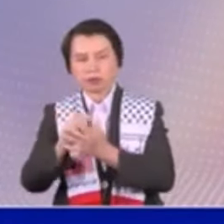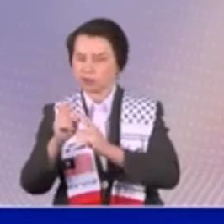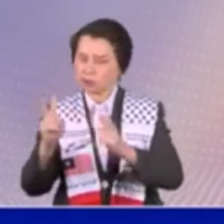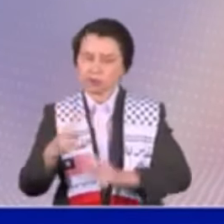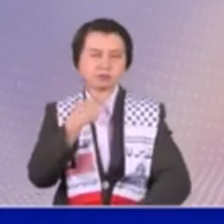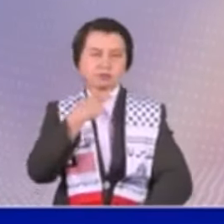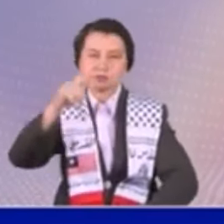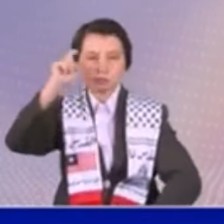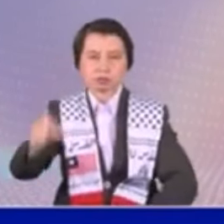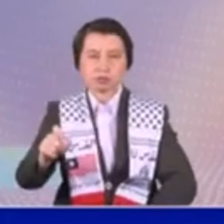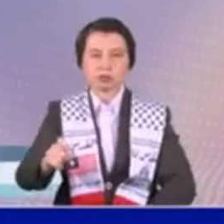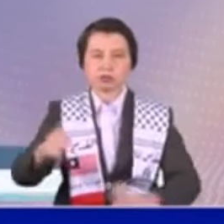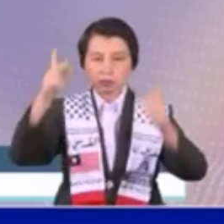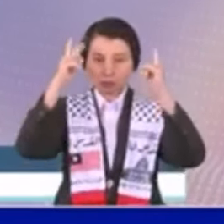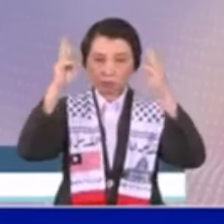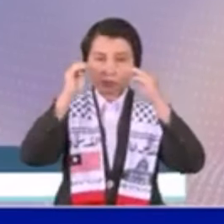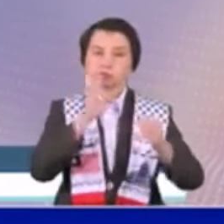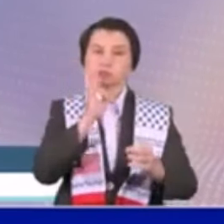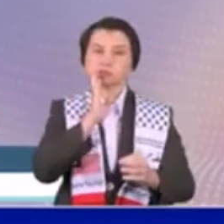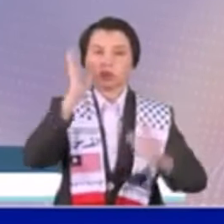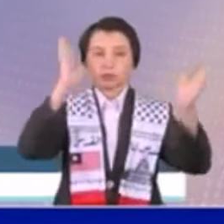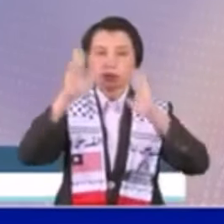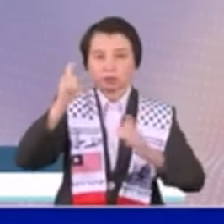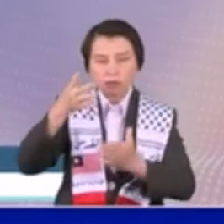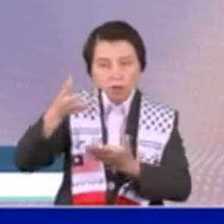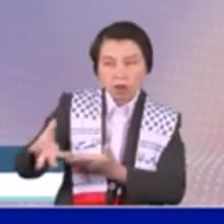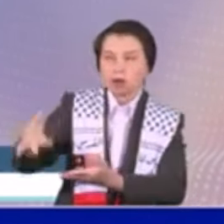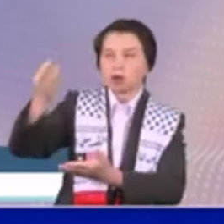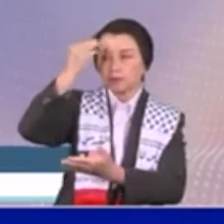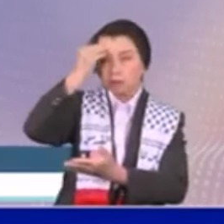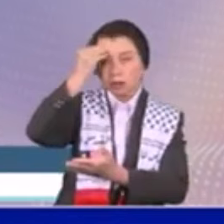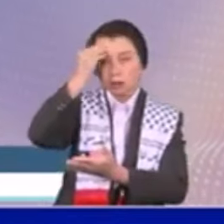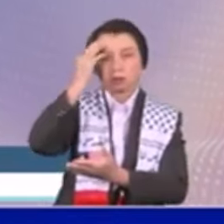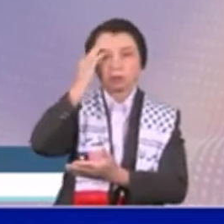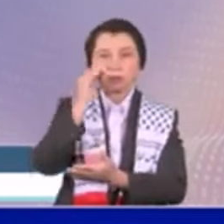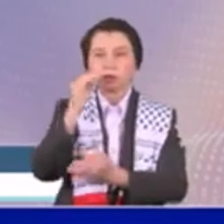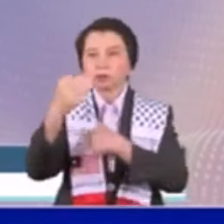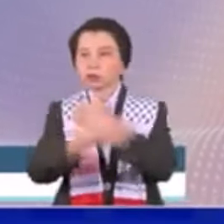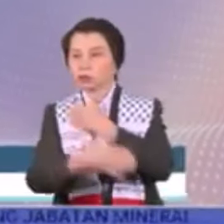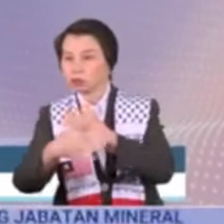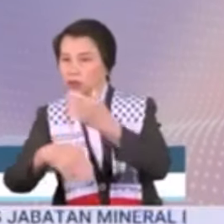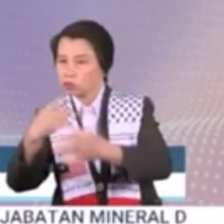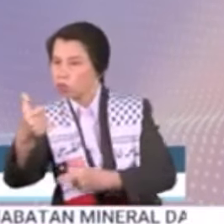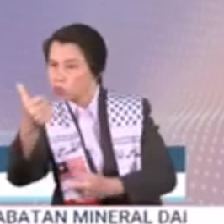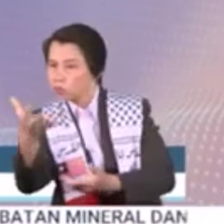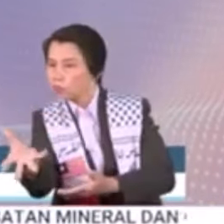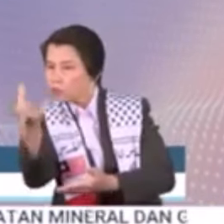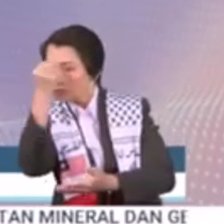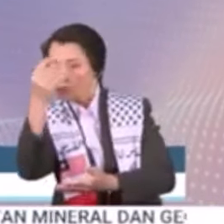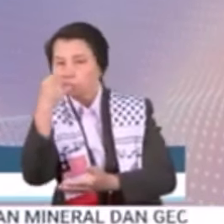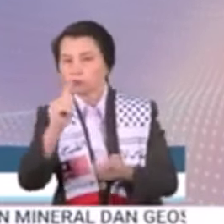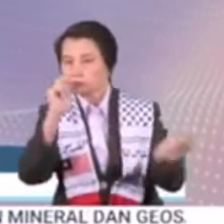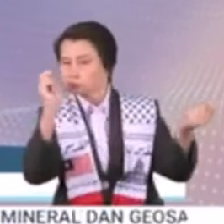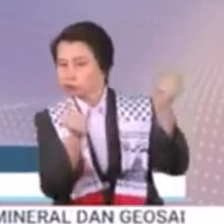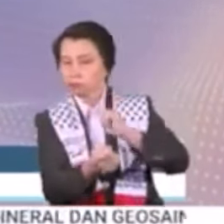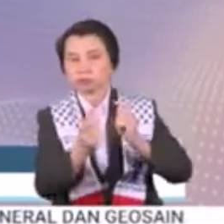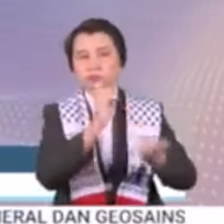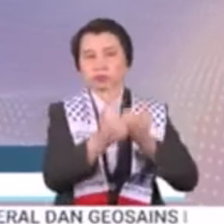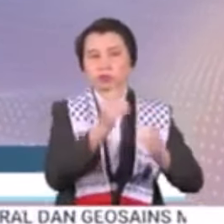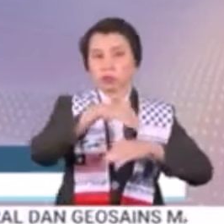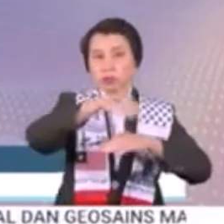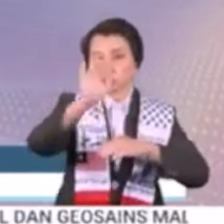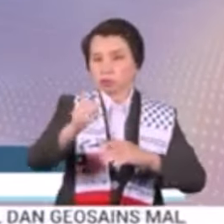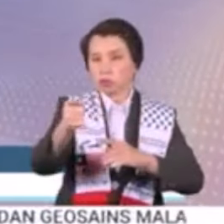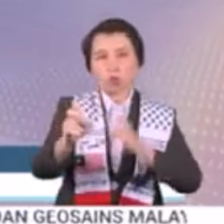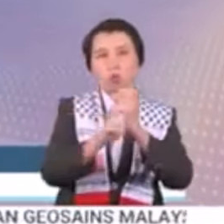mendesak. Menurut Perdana Menteri, Malaysia perlu belajar dari pengalaman negara maju bagi meneroka transformasi digital yang